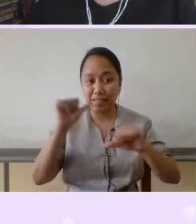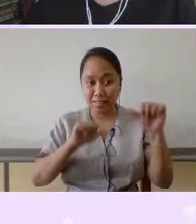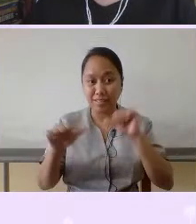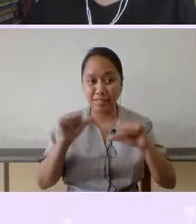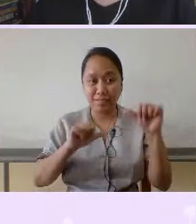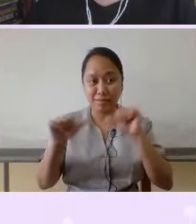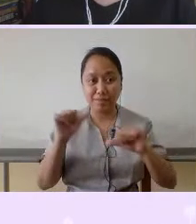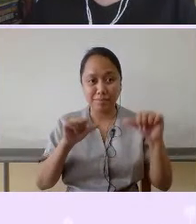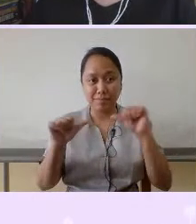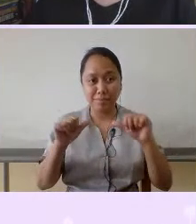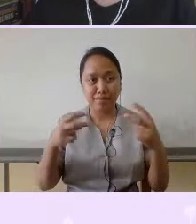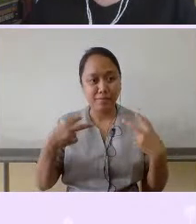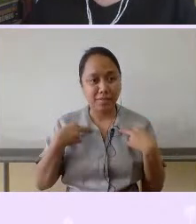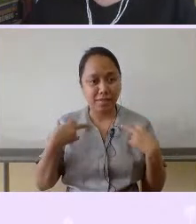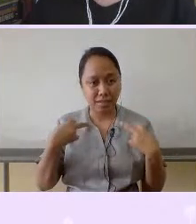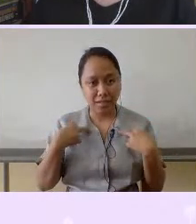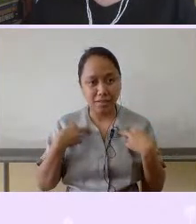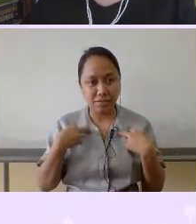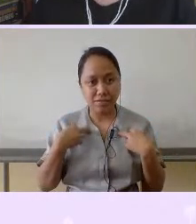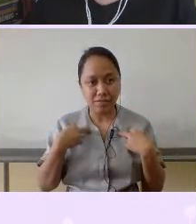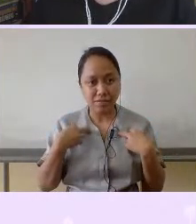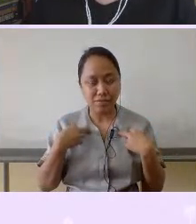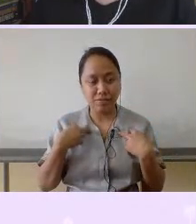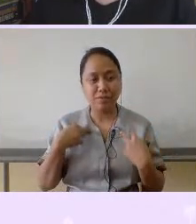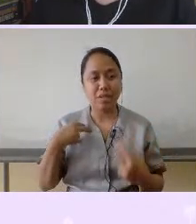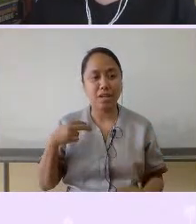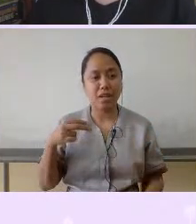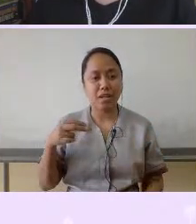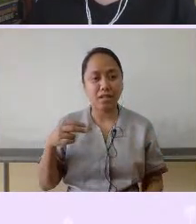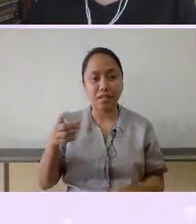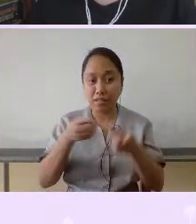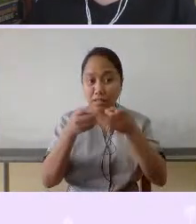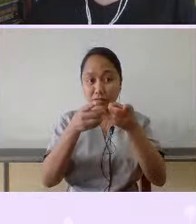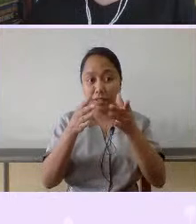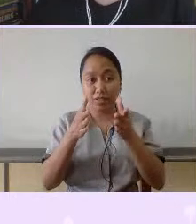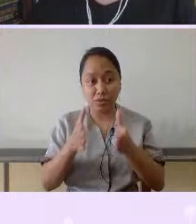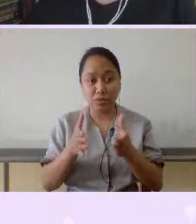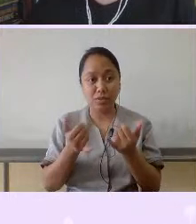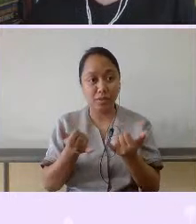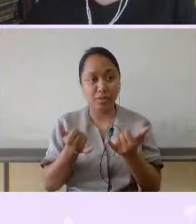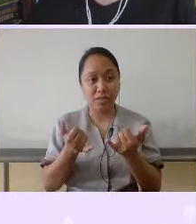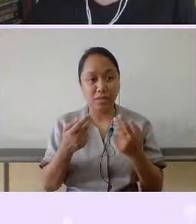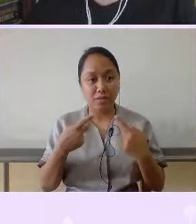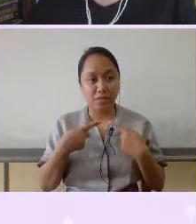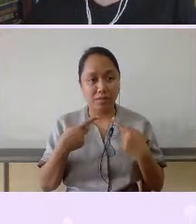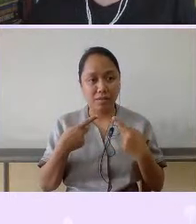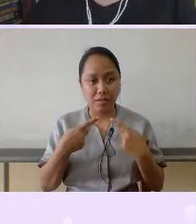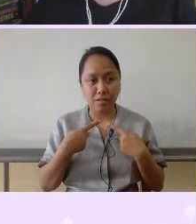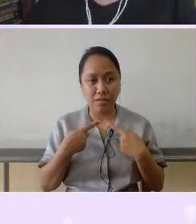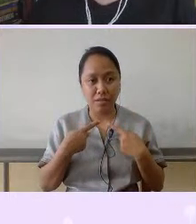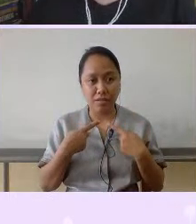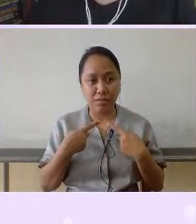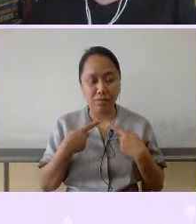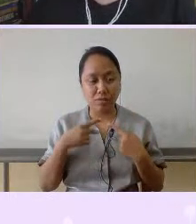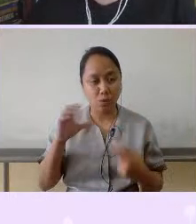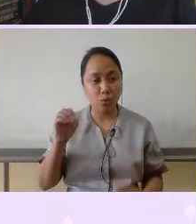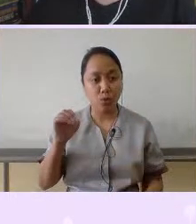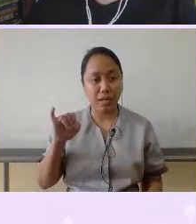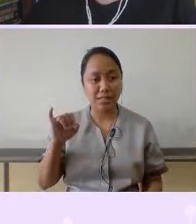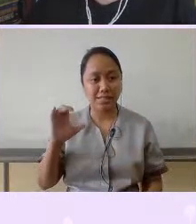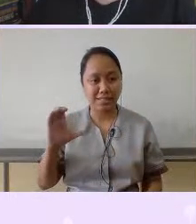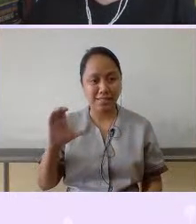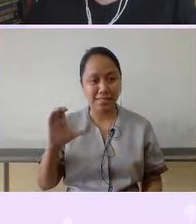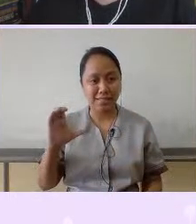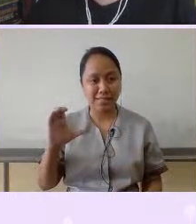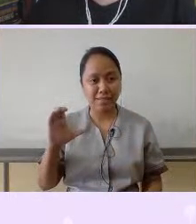si Edie Cray, ang ating executive director, and ngayon naman po ay meron tayong officer in charge na